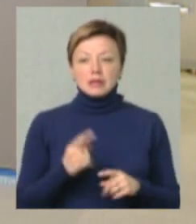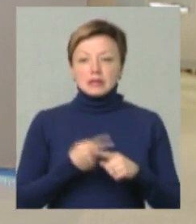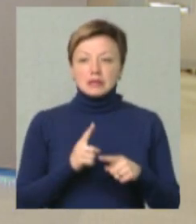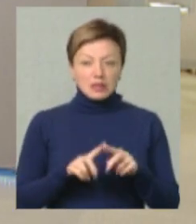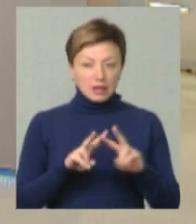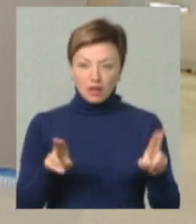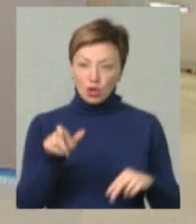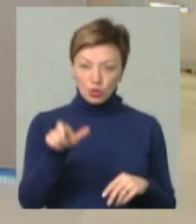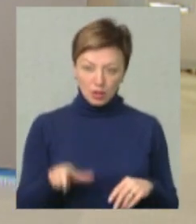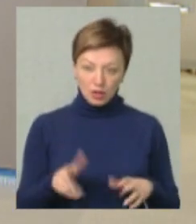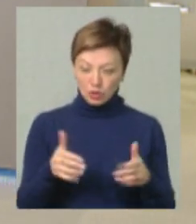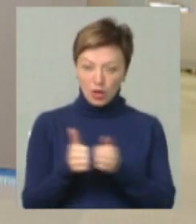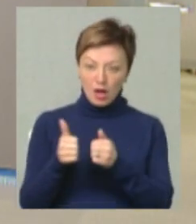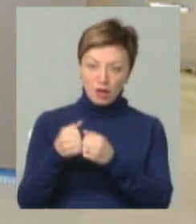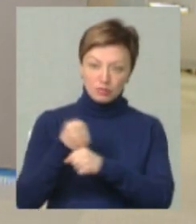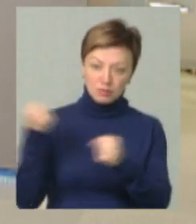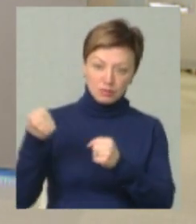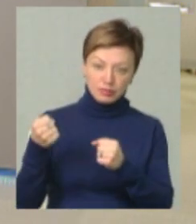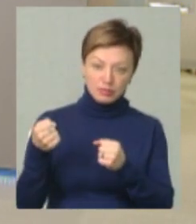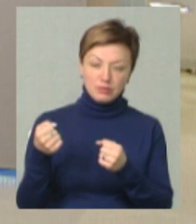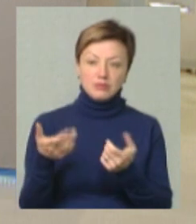як і людина. Якщо рядом щось вибухає,